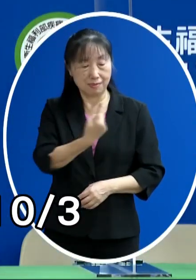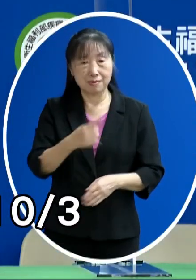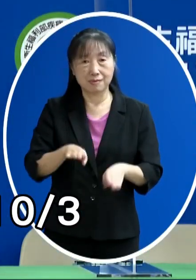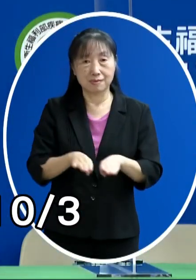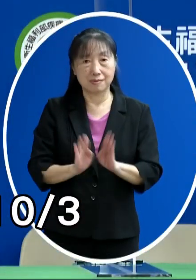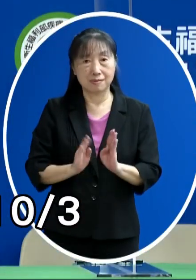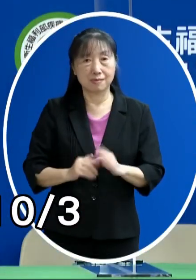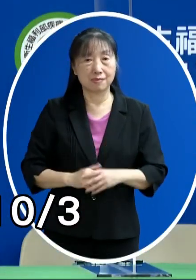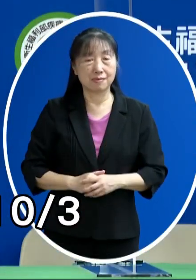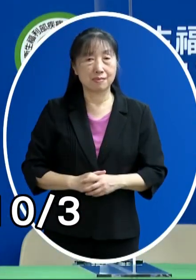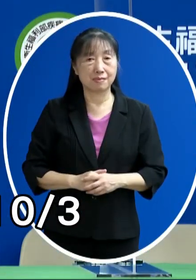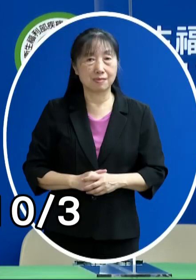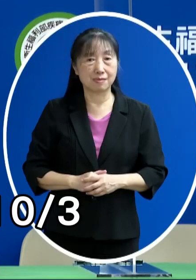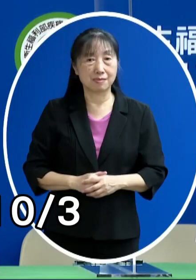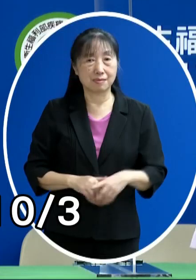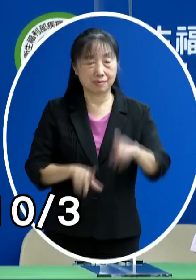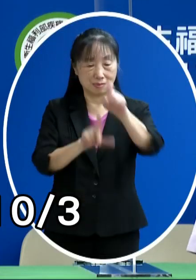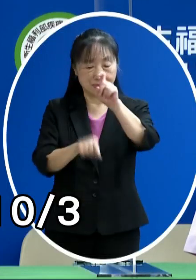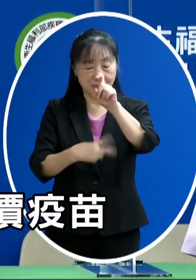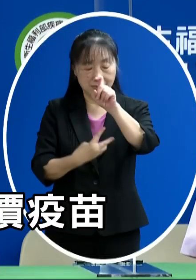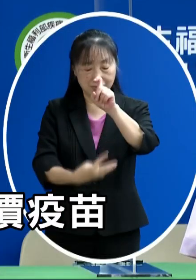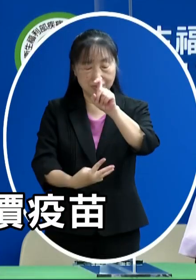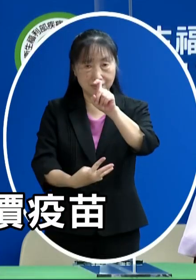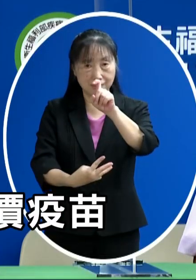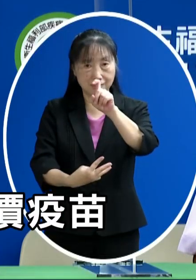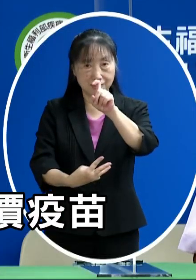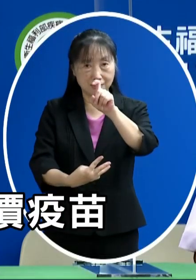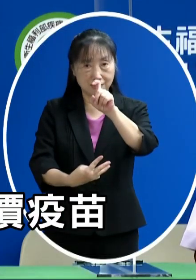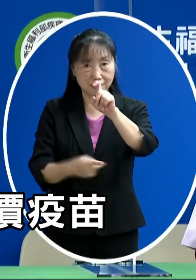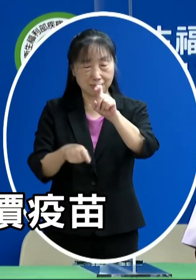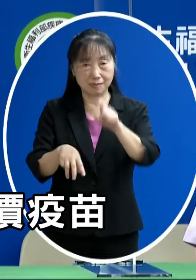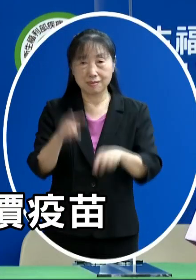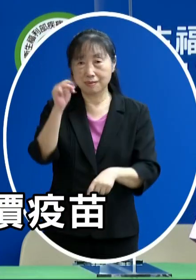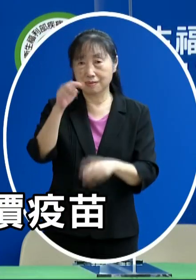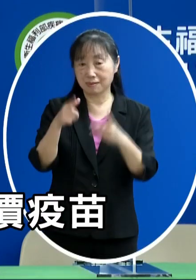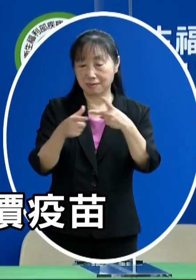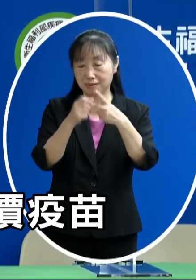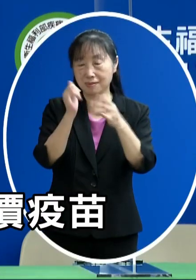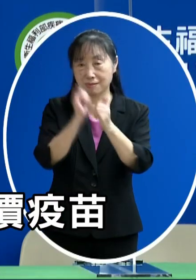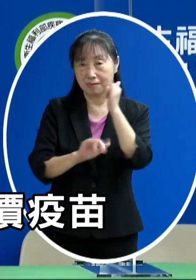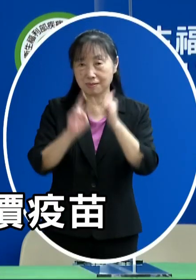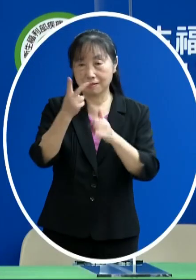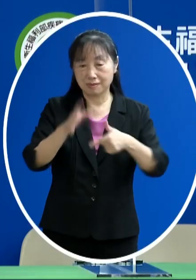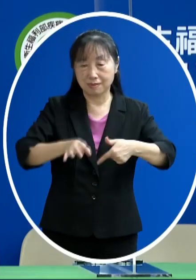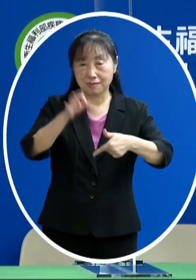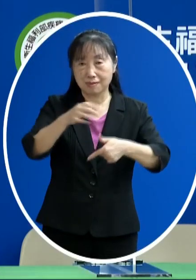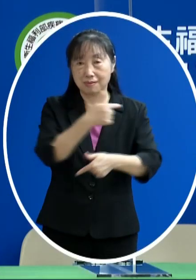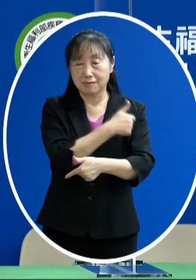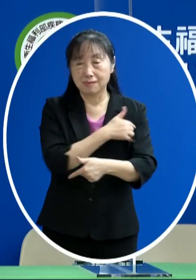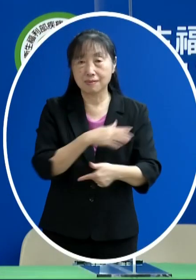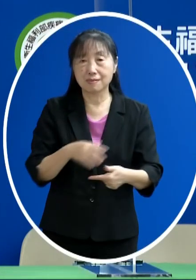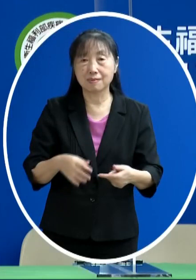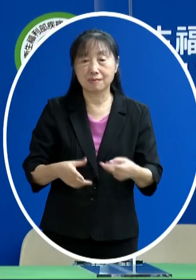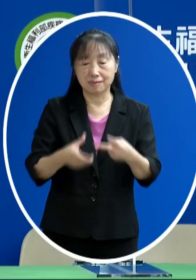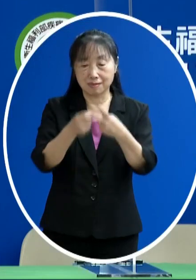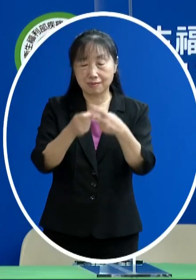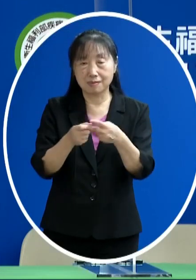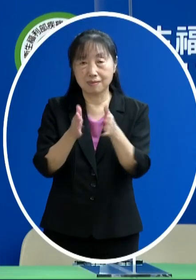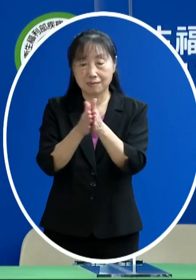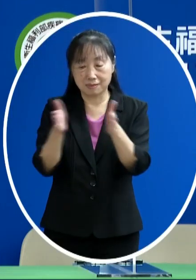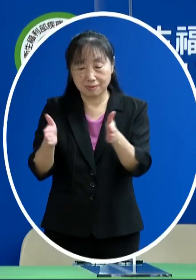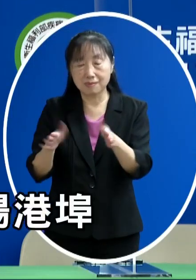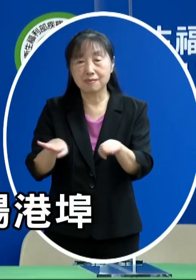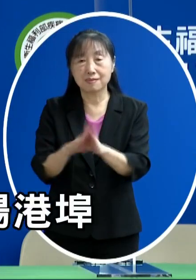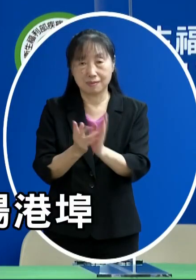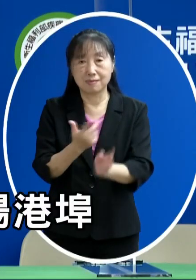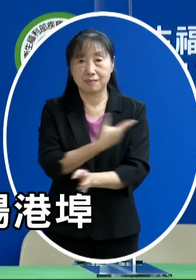始，那也就是10月3号，那我们这个莫德纳次世代双价疫苗，那第二的阶段也会开始